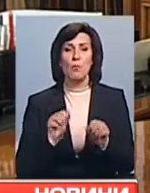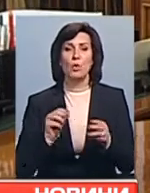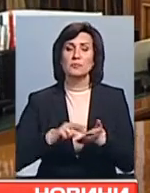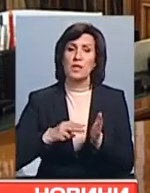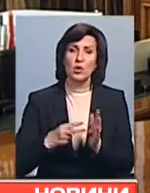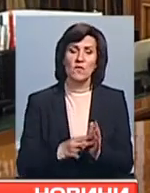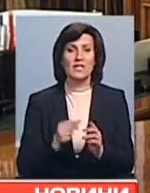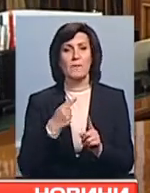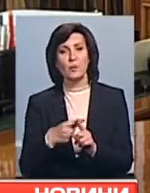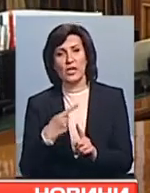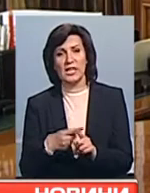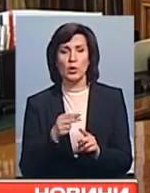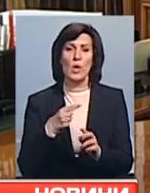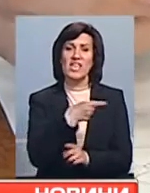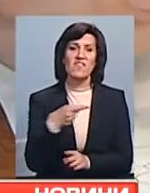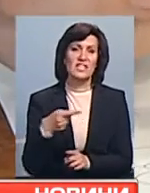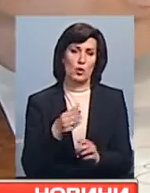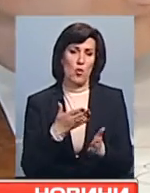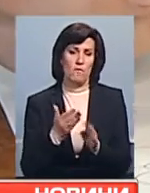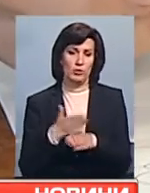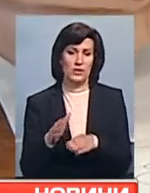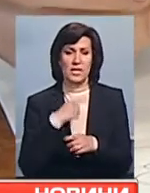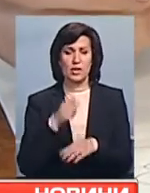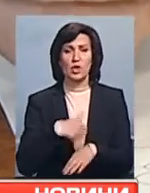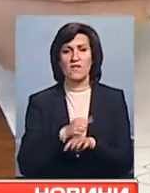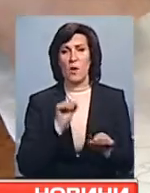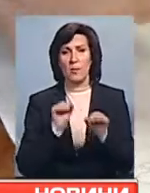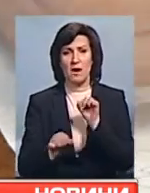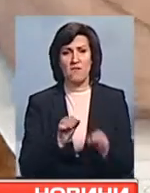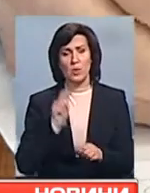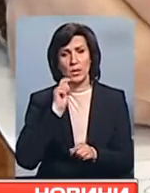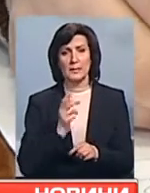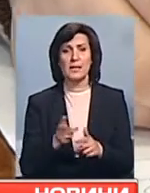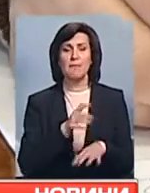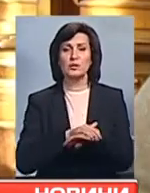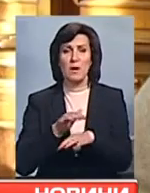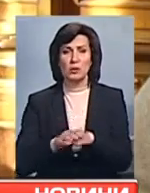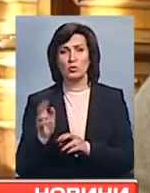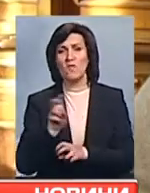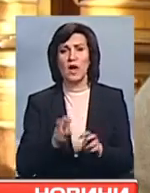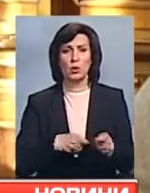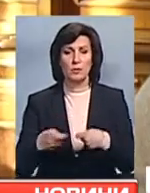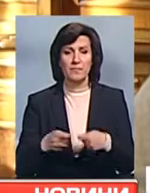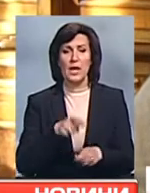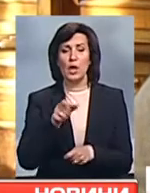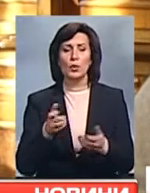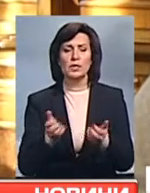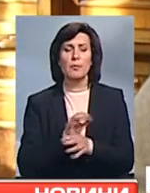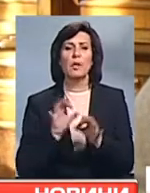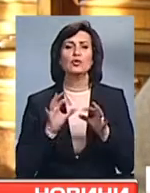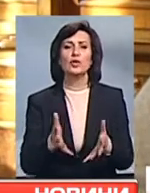спланувати дохідну та видаткову частину, каже голова правління Української міжбанківської валютної біржі Анатолій Гулей. Люди не